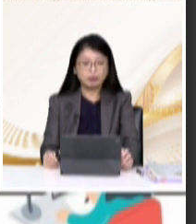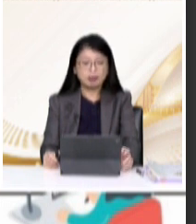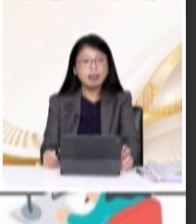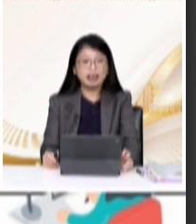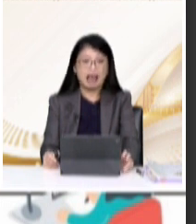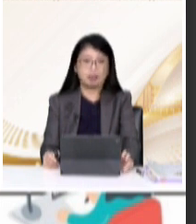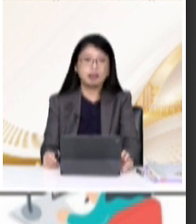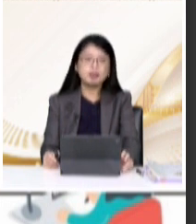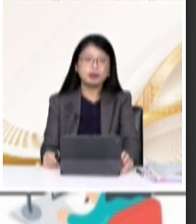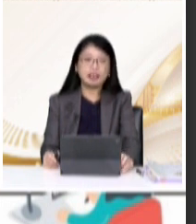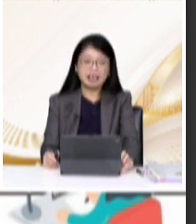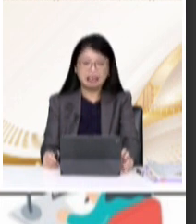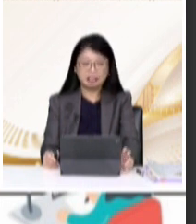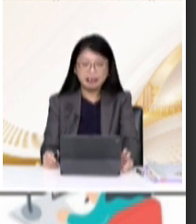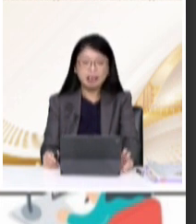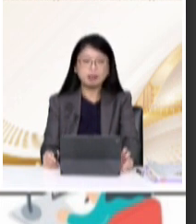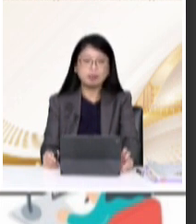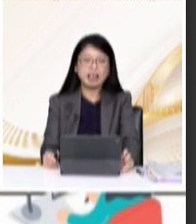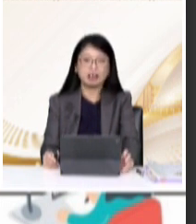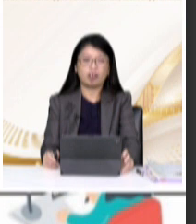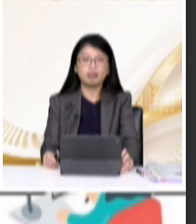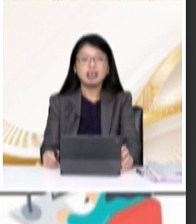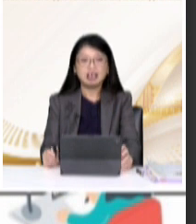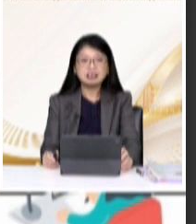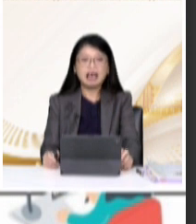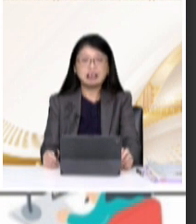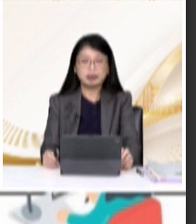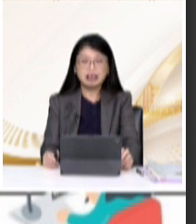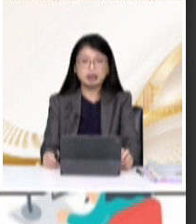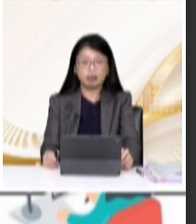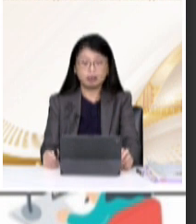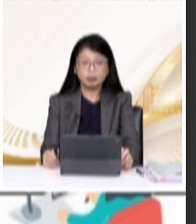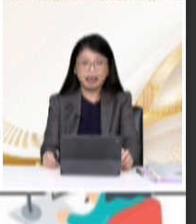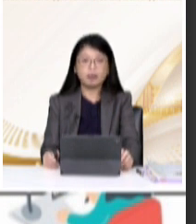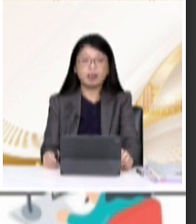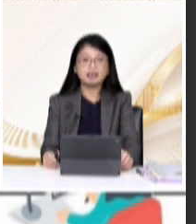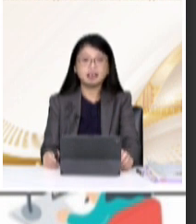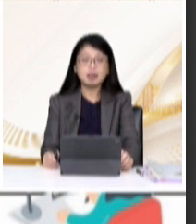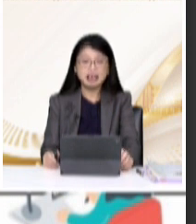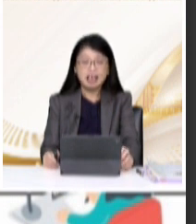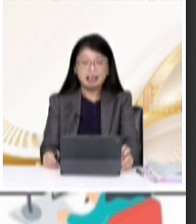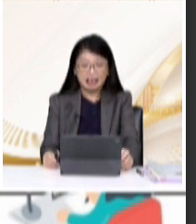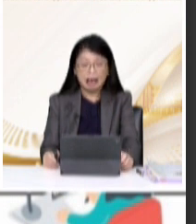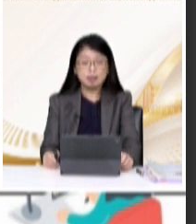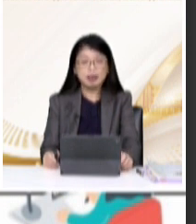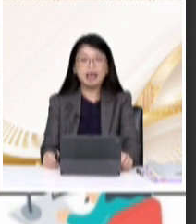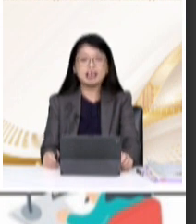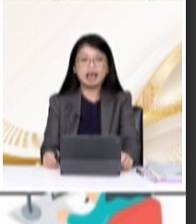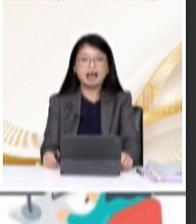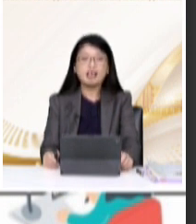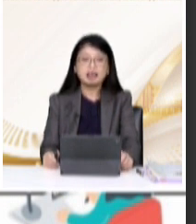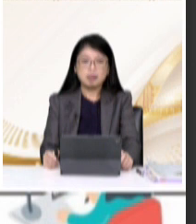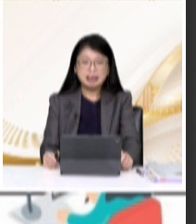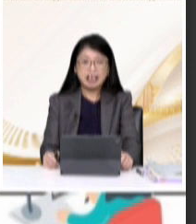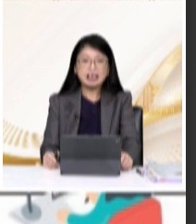ำหนดตำแหน่งหลักเพื่อประโยชน์ในการเทียบตำแหน่งของข้าราชการหรือพนักงานของหน่วยงานของรัฐซึ่งมีหลากหลายประเภทนะคะ